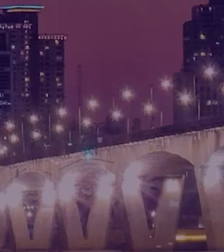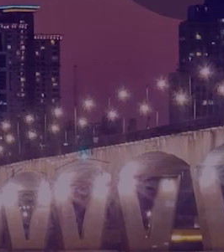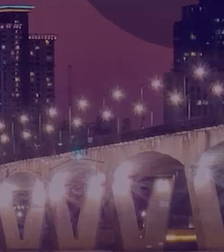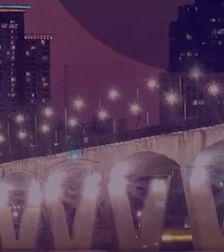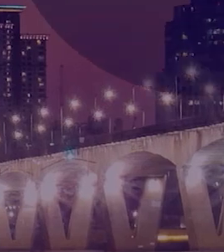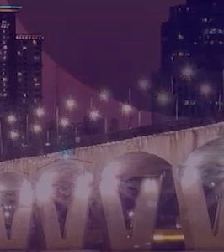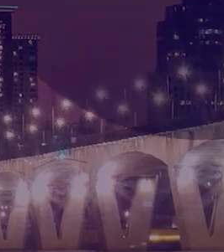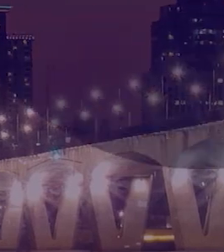조사됐습니다